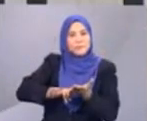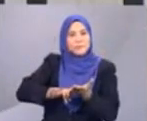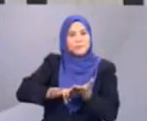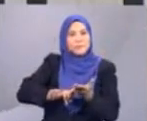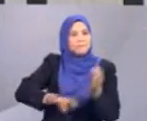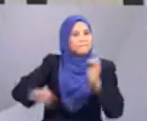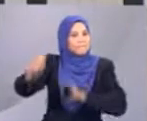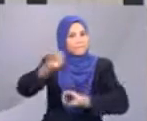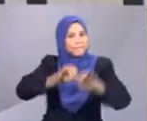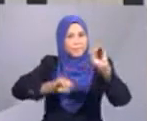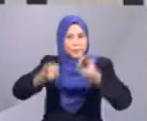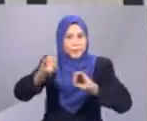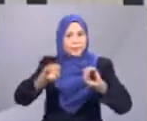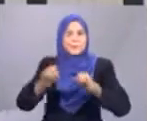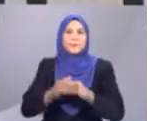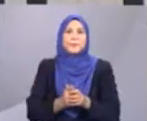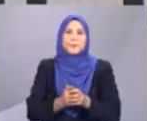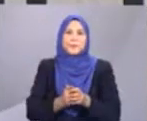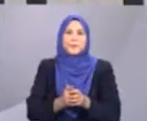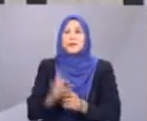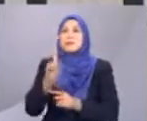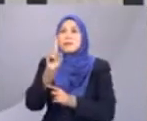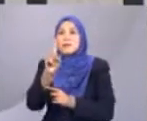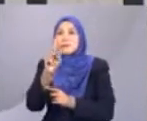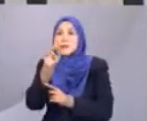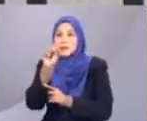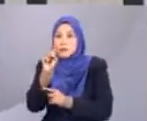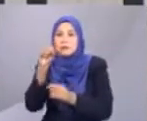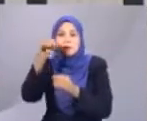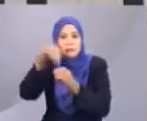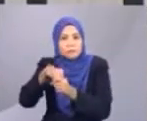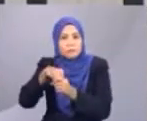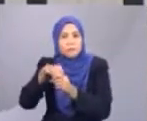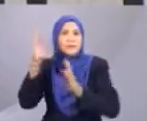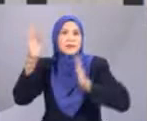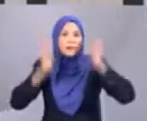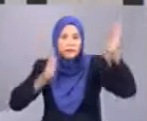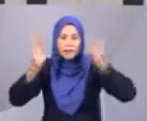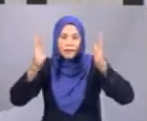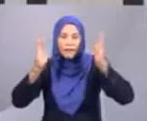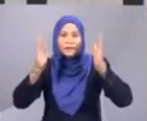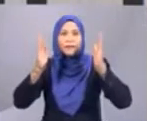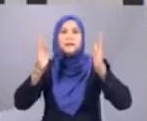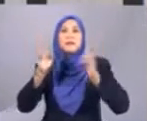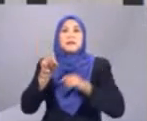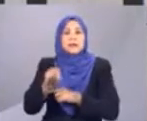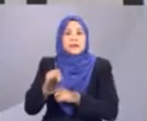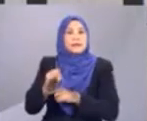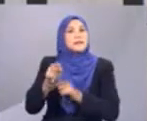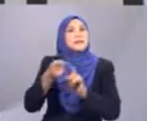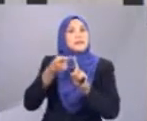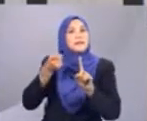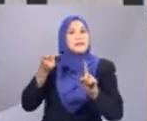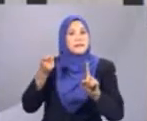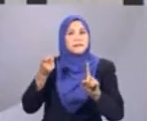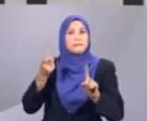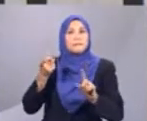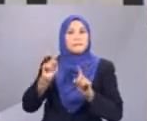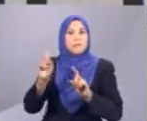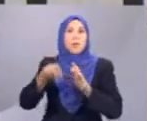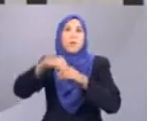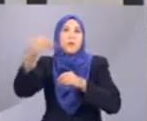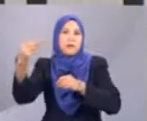Malaysia. Satu kes penularan di dalam negara yang dicatatkan adalah merupakan seorang bukan warga